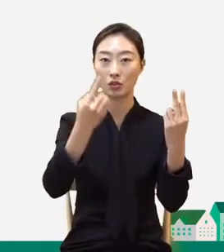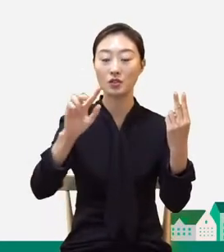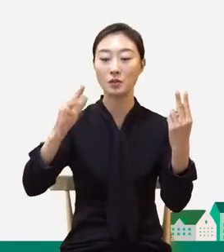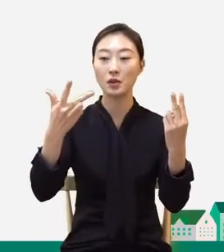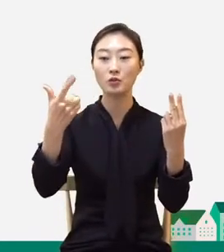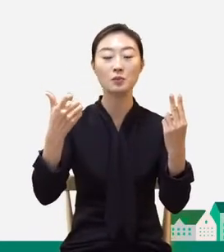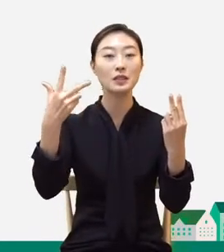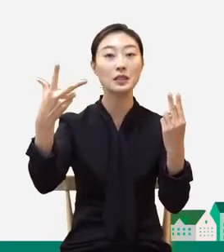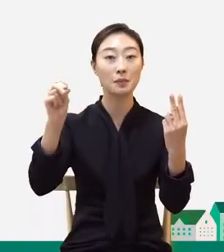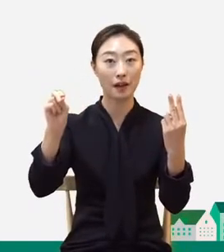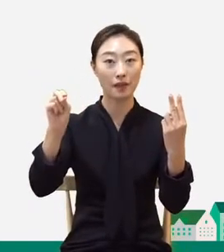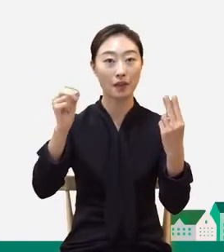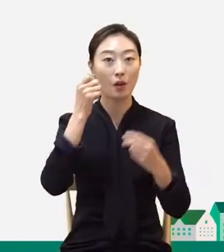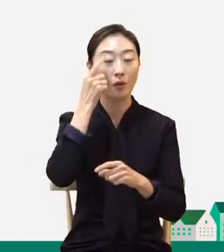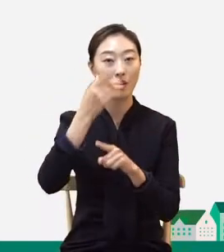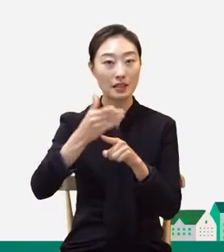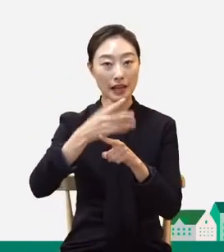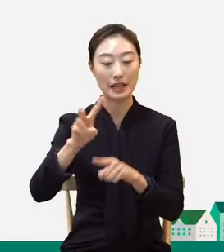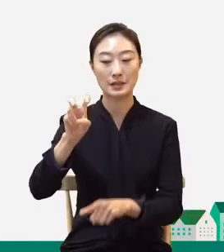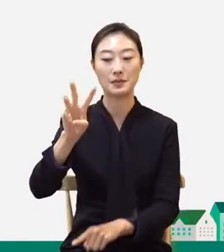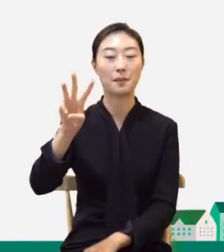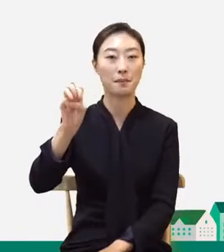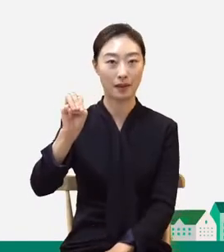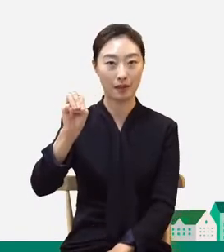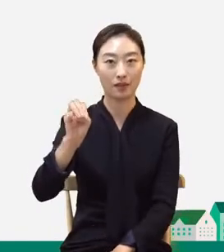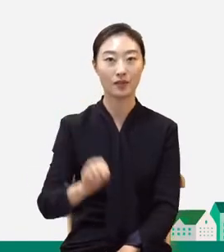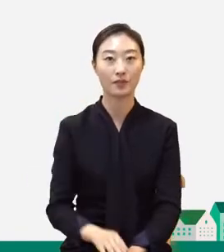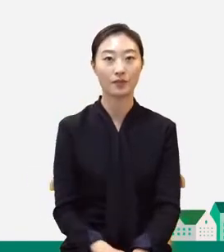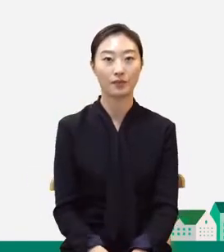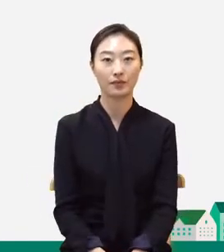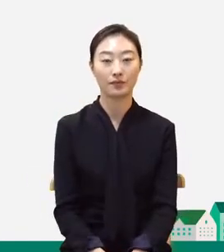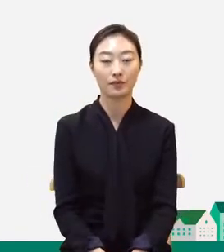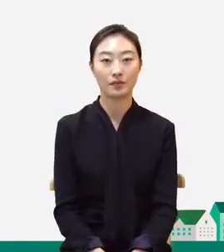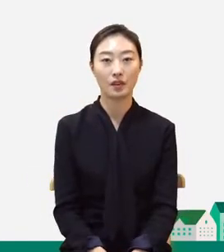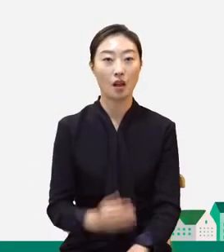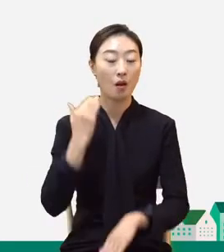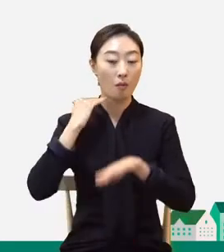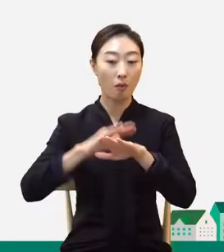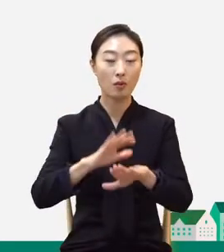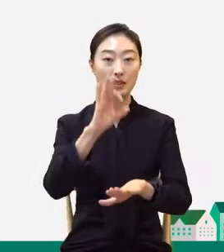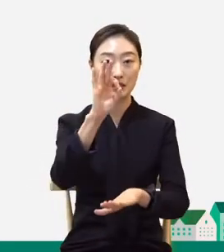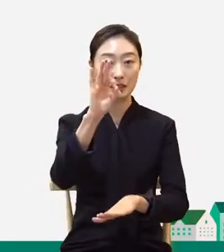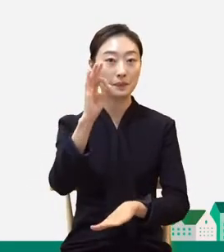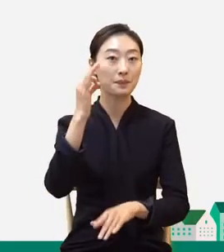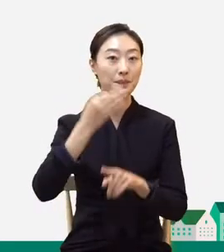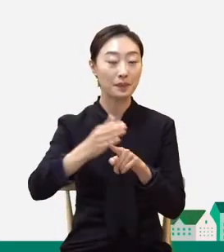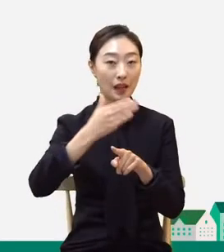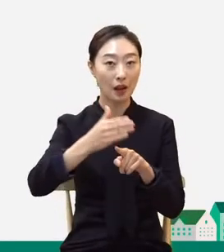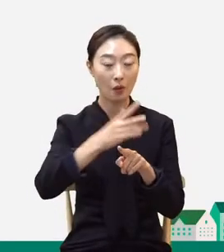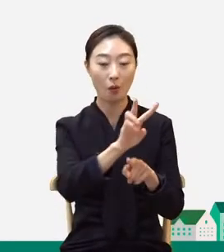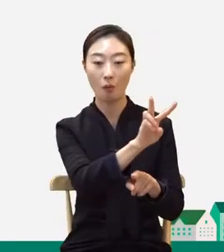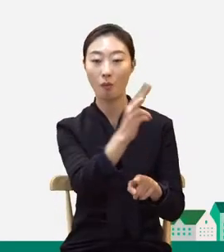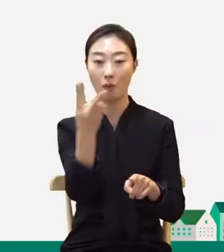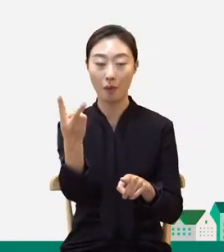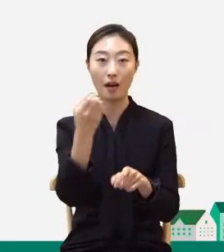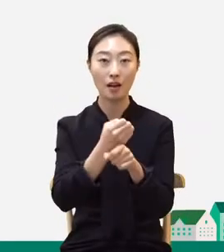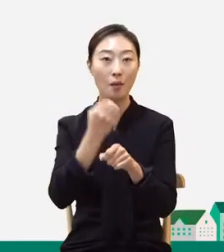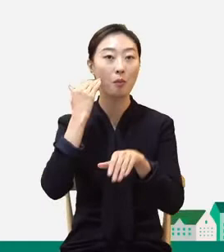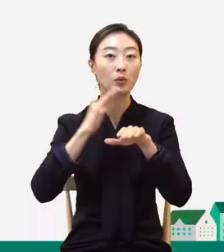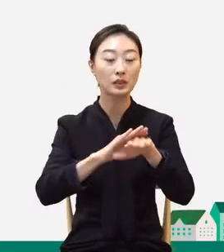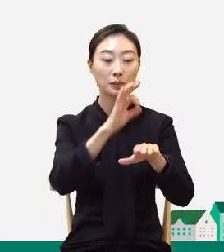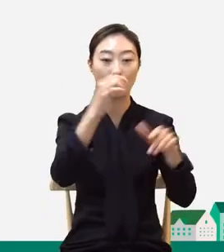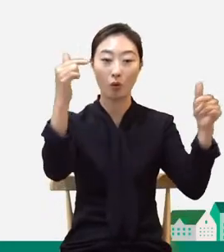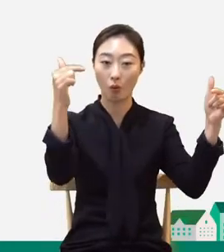원에 월세가 23만 원인데요. 보증금을 임대료로 전환을 해서 보증금을 좀